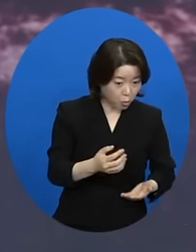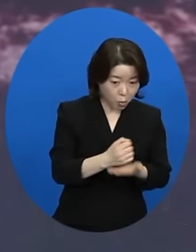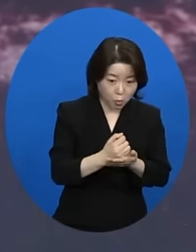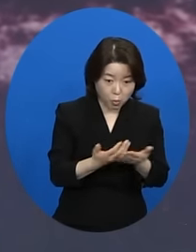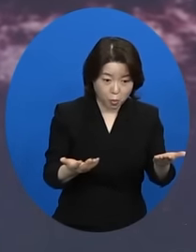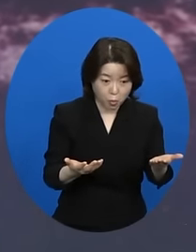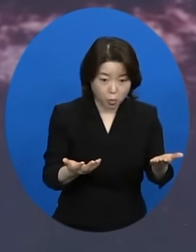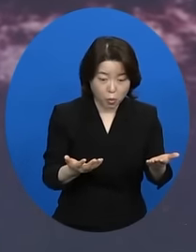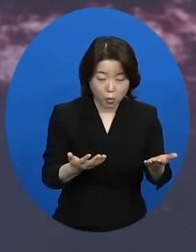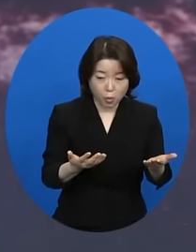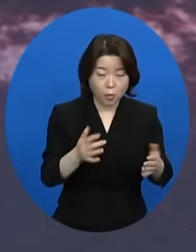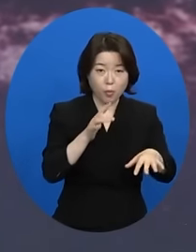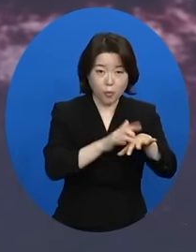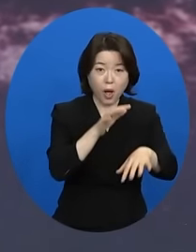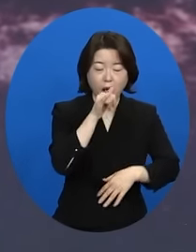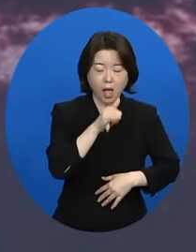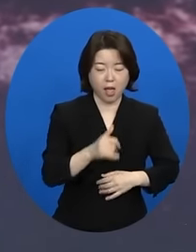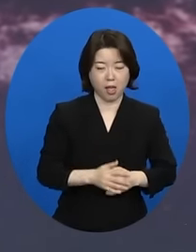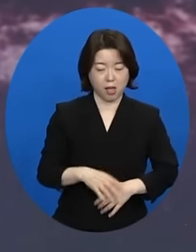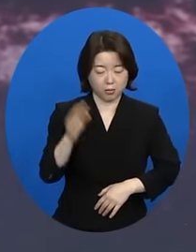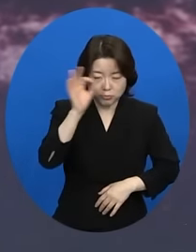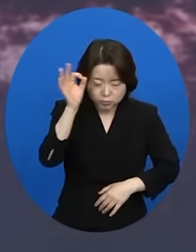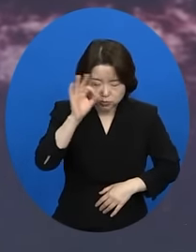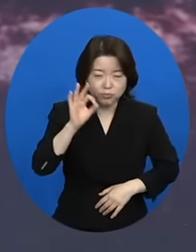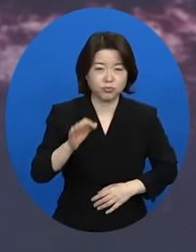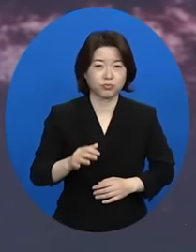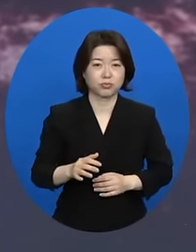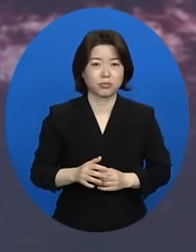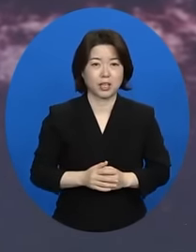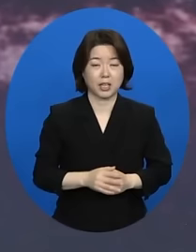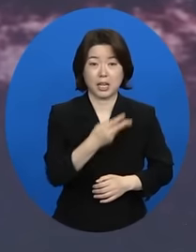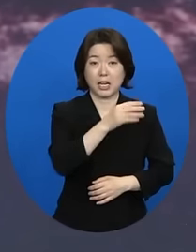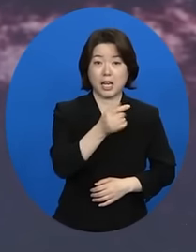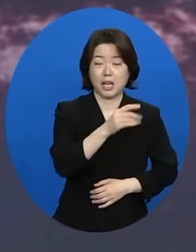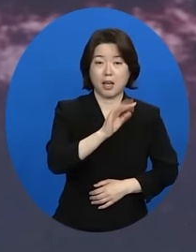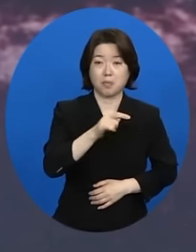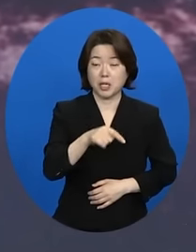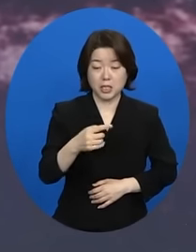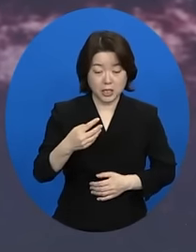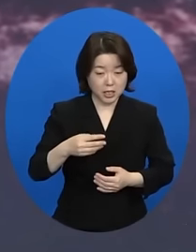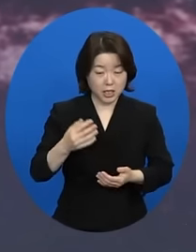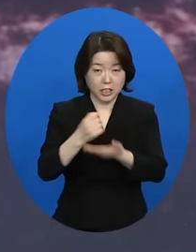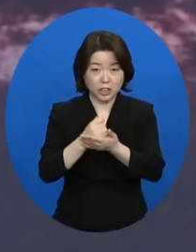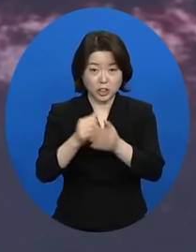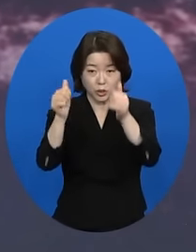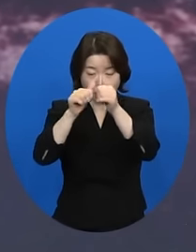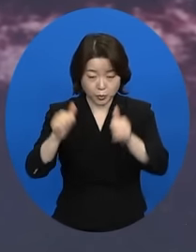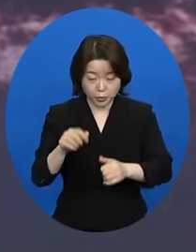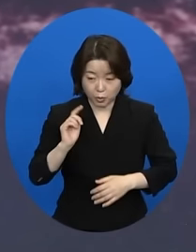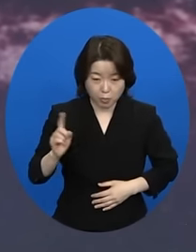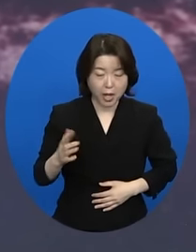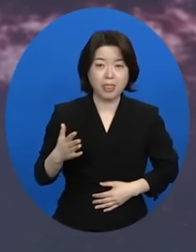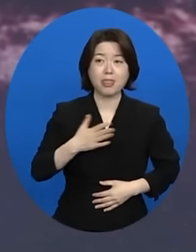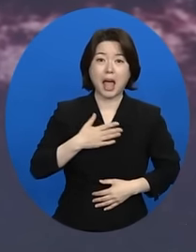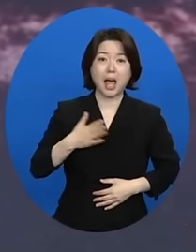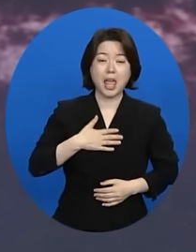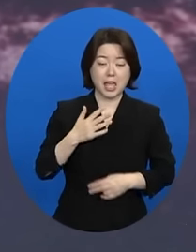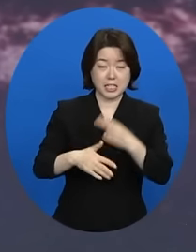그래서 이 라반이 이 드라빔을 찾는데 라반은 이 드라빔을 뭐라고 부르냐면 나의 신이라고